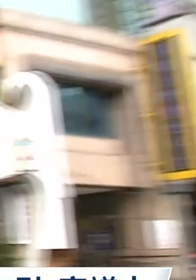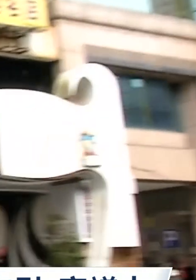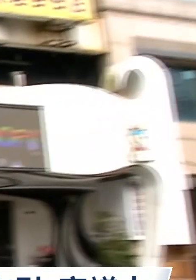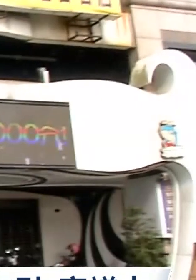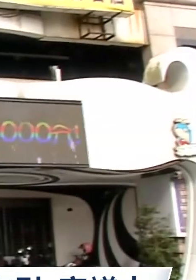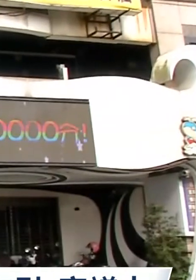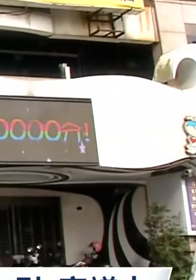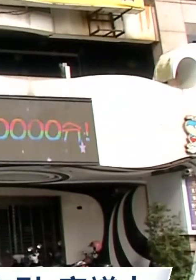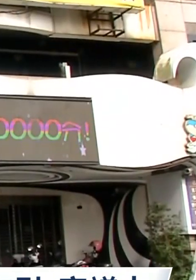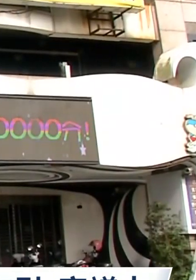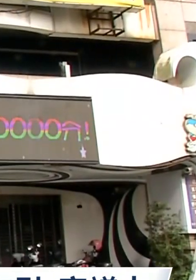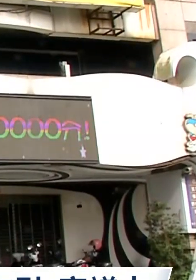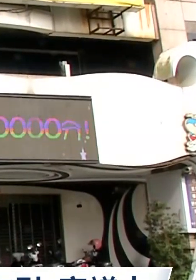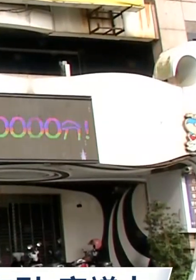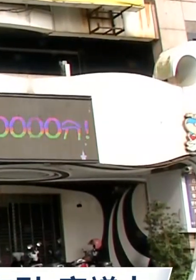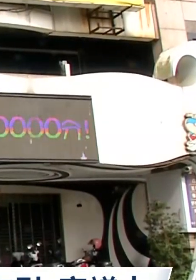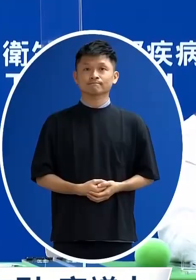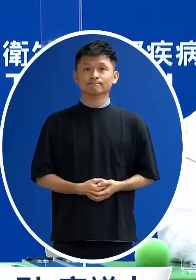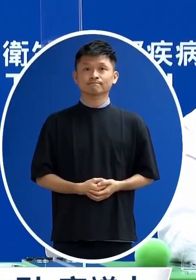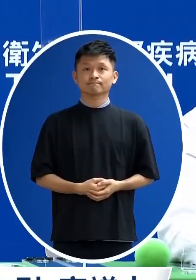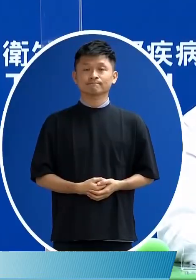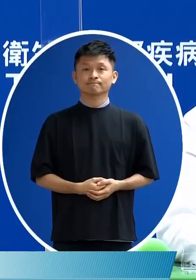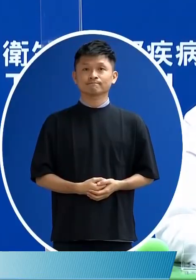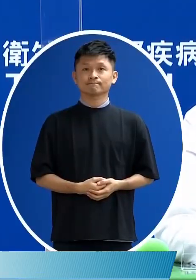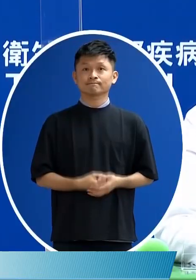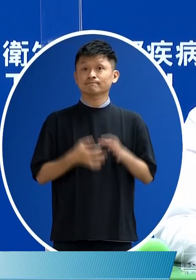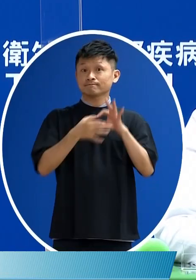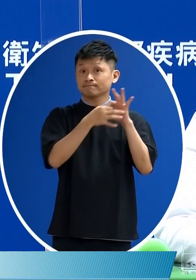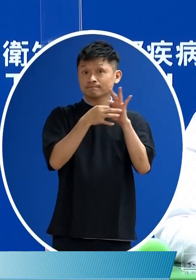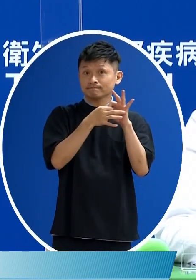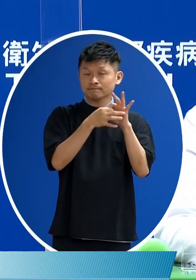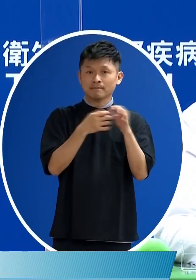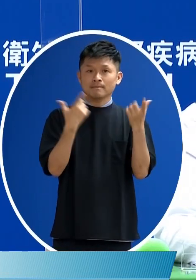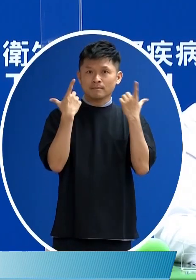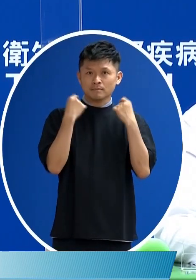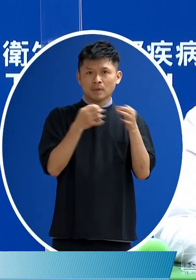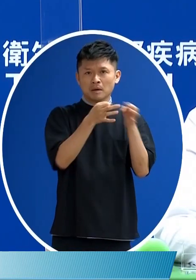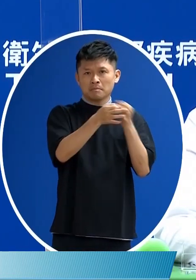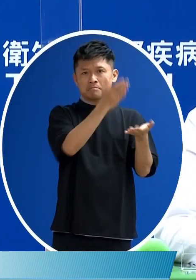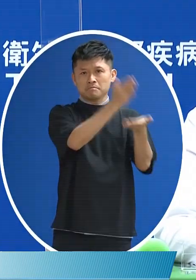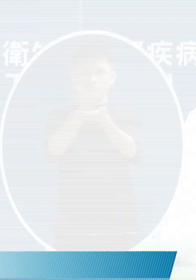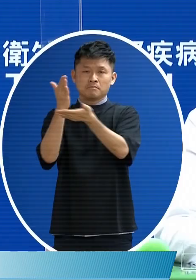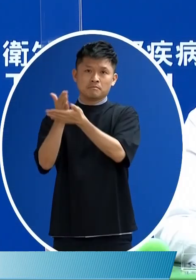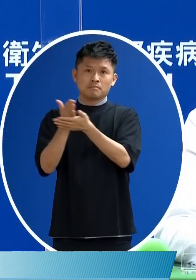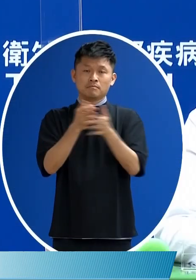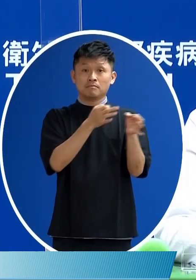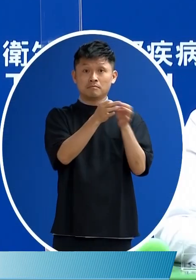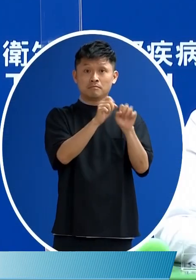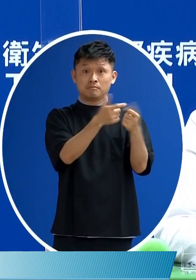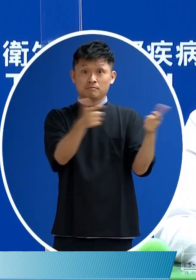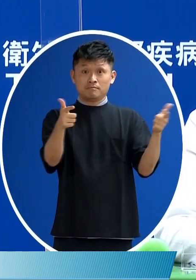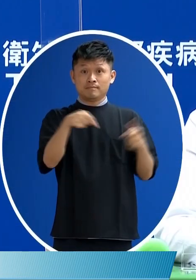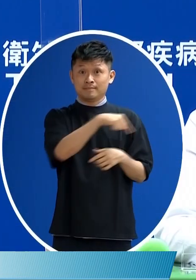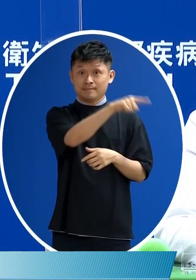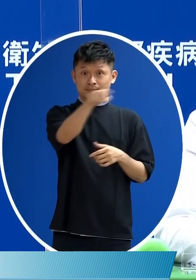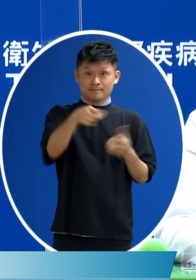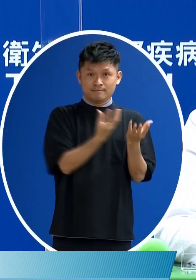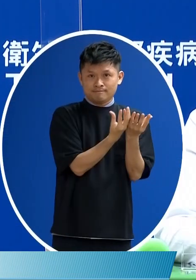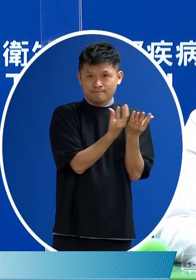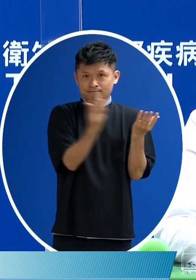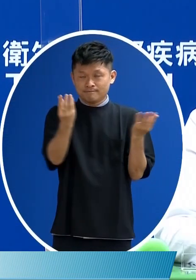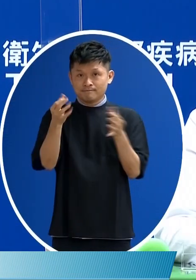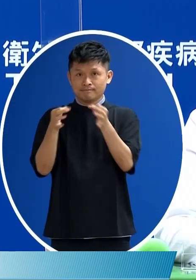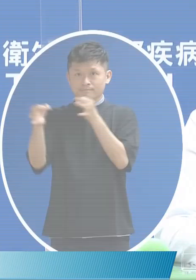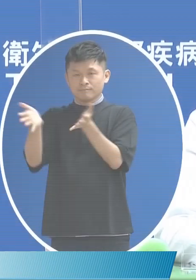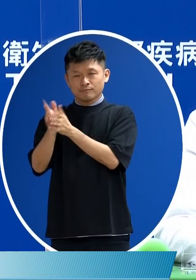行业防疫指引，尚待审议中。 原来在我们禁止开放的类别，那有一部分经济部也